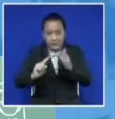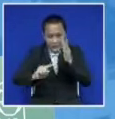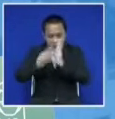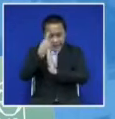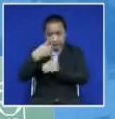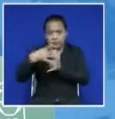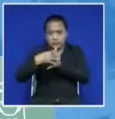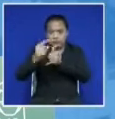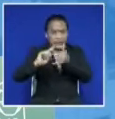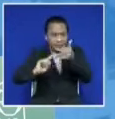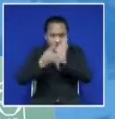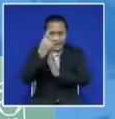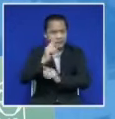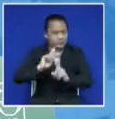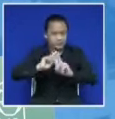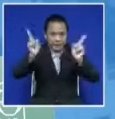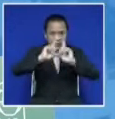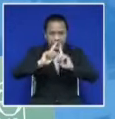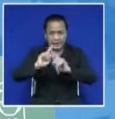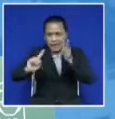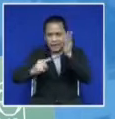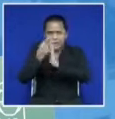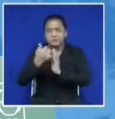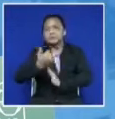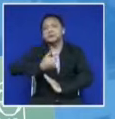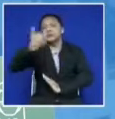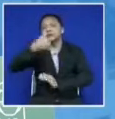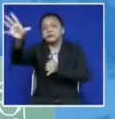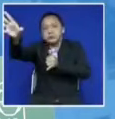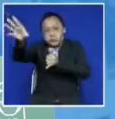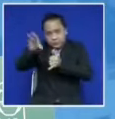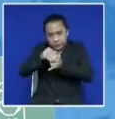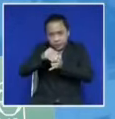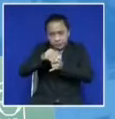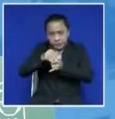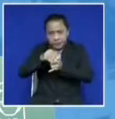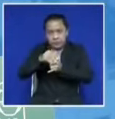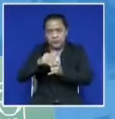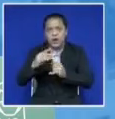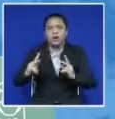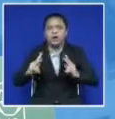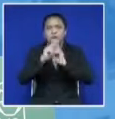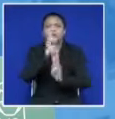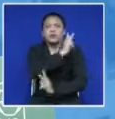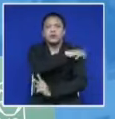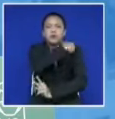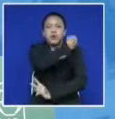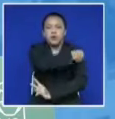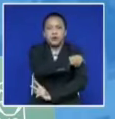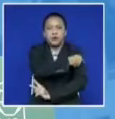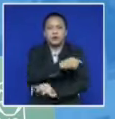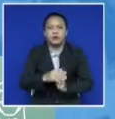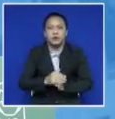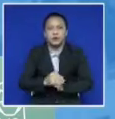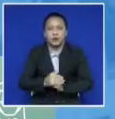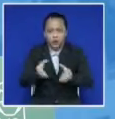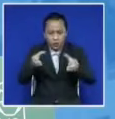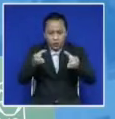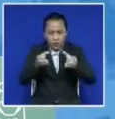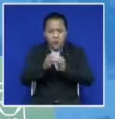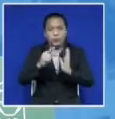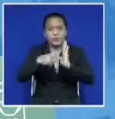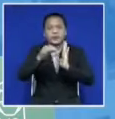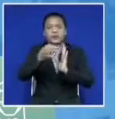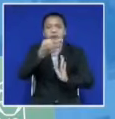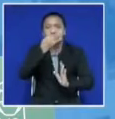ชื้อคนแรกนะครับแสดงว่ามันมีต้นเชื้อจากที่อื่นนะครับทางกระทรวงสาธารณสุขโดยกรมควบคุมโรคนะแล้วก็ทีมงานที่จังหวัดน